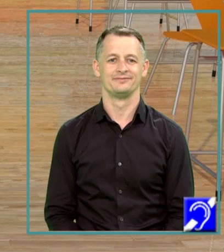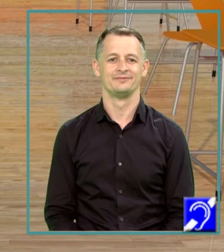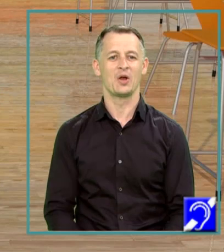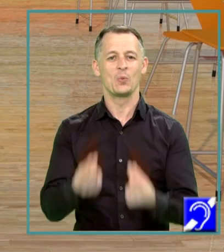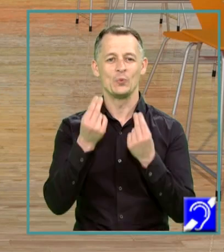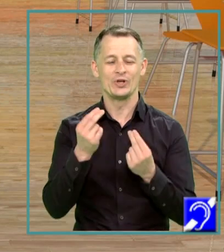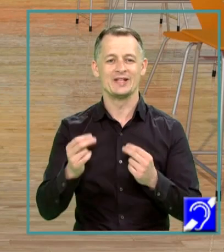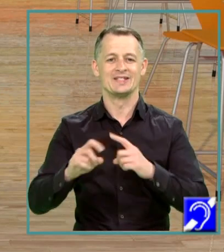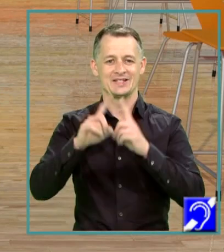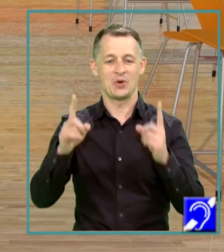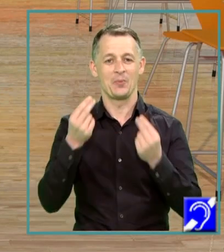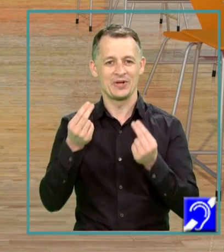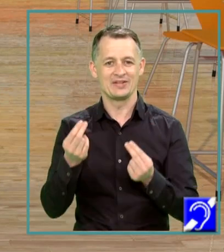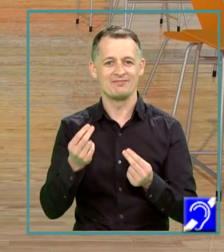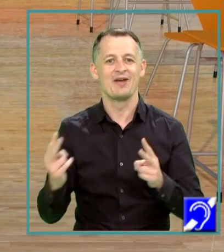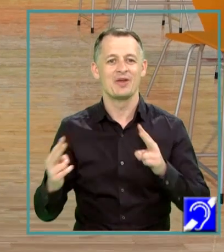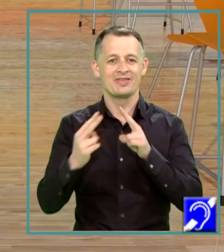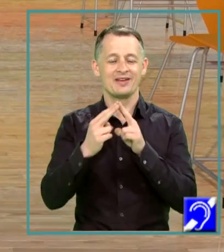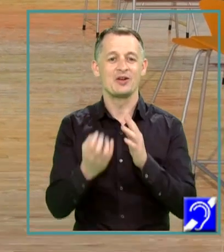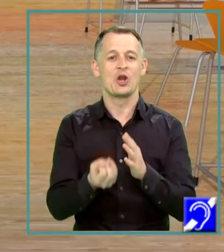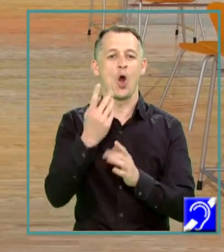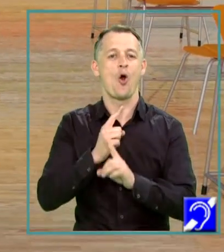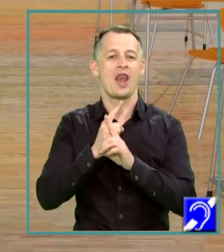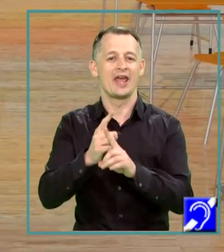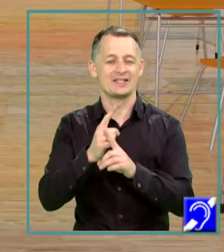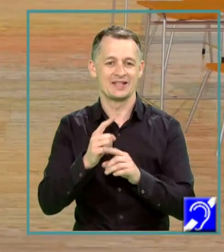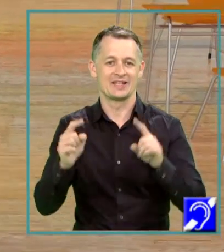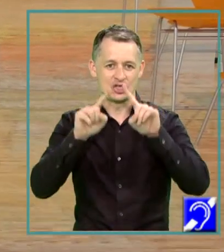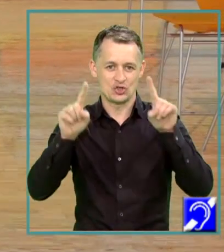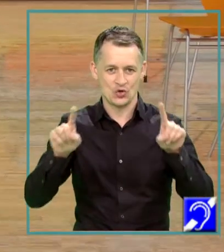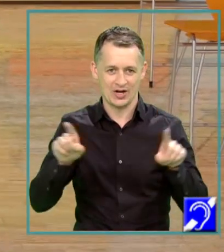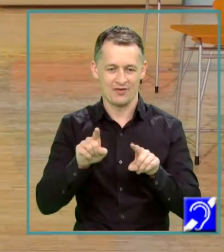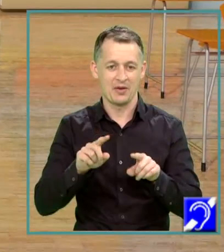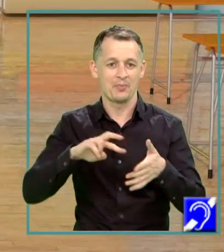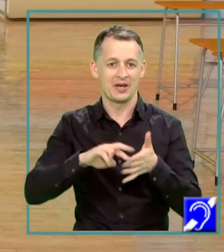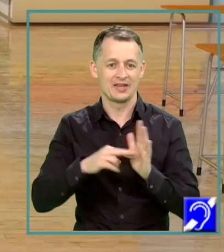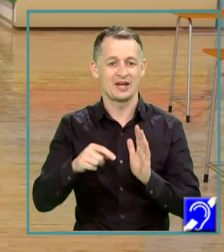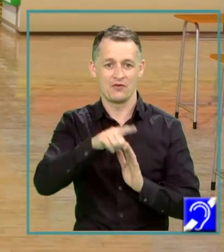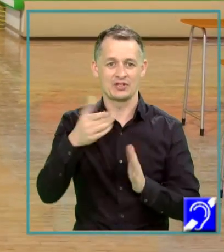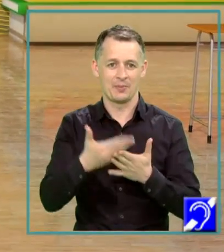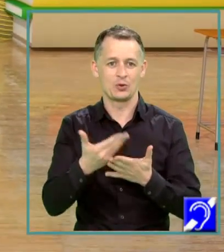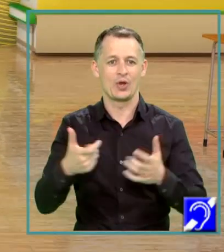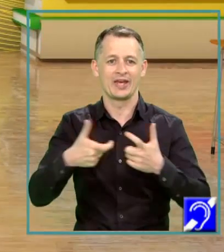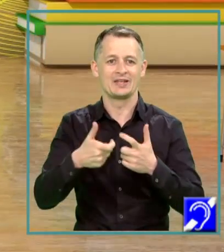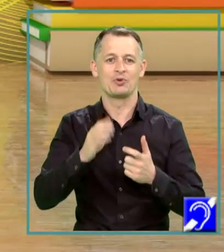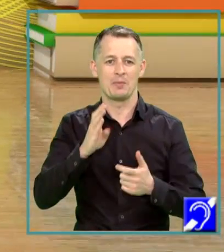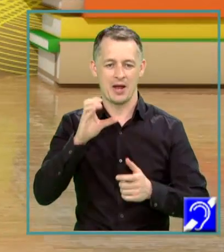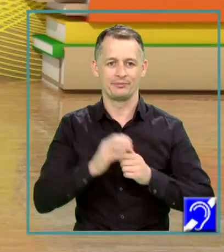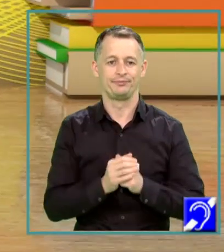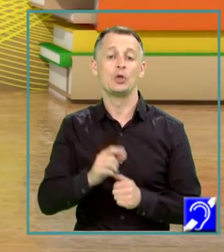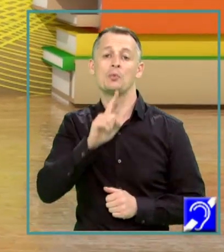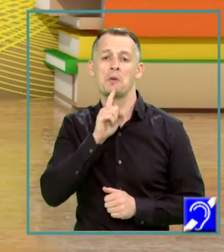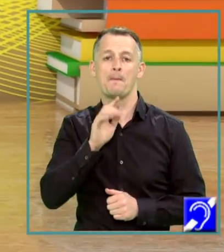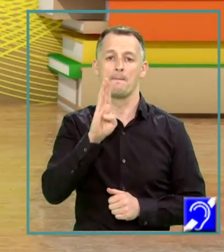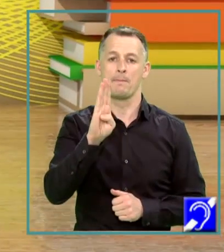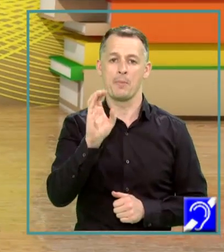Bună ziua și bine ați venit la o nouă lecție de geografie în pregătirea voastră pentru examenul de bacalaureat Eu mă numesc Bogdan